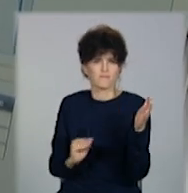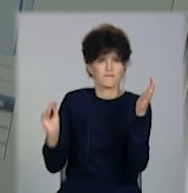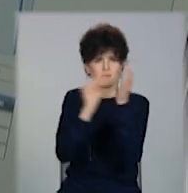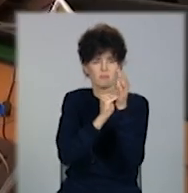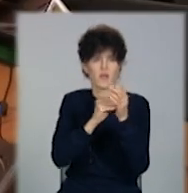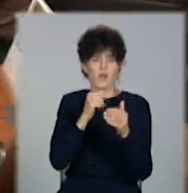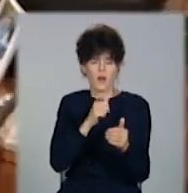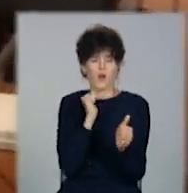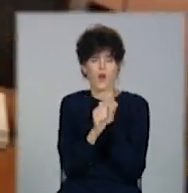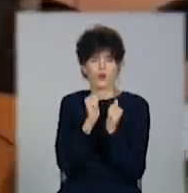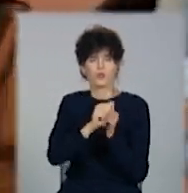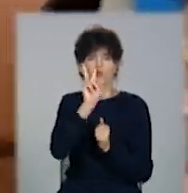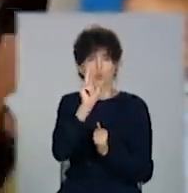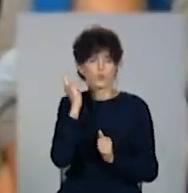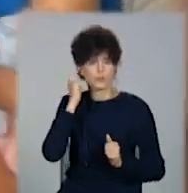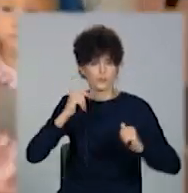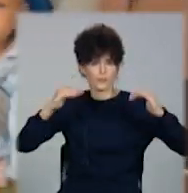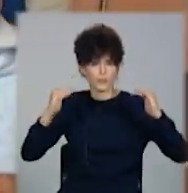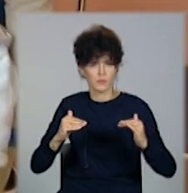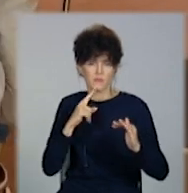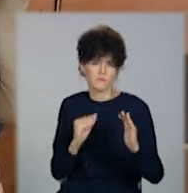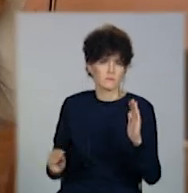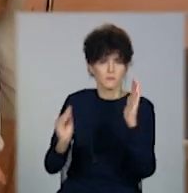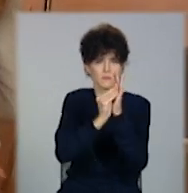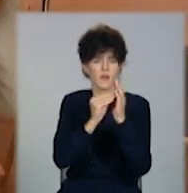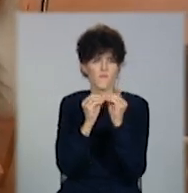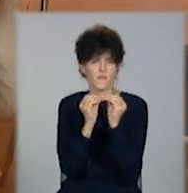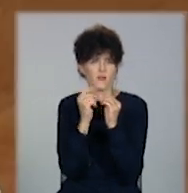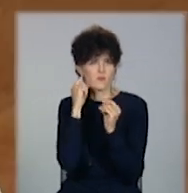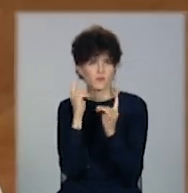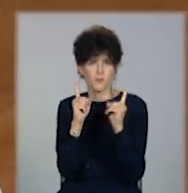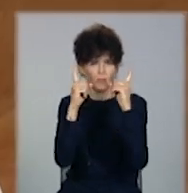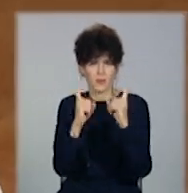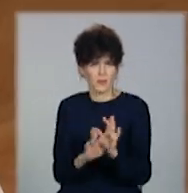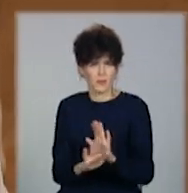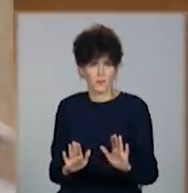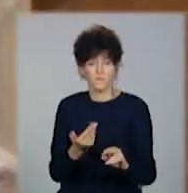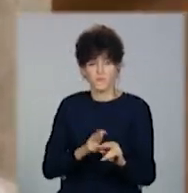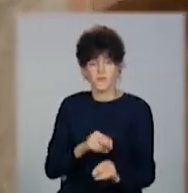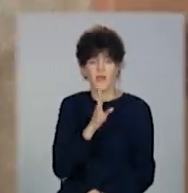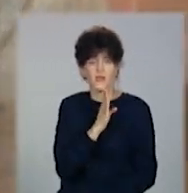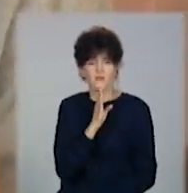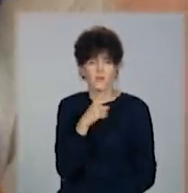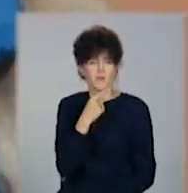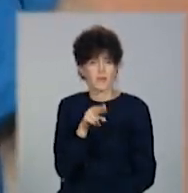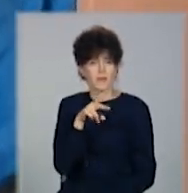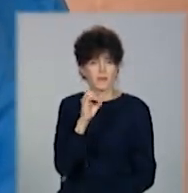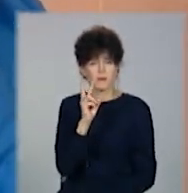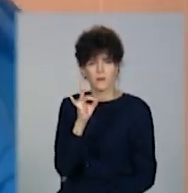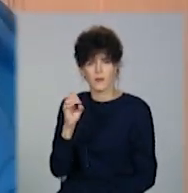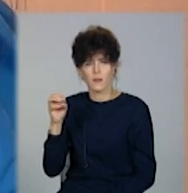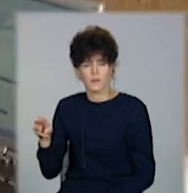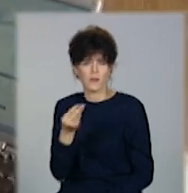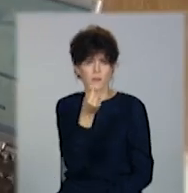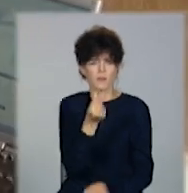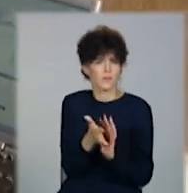кожного пацієнта. Улучшення будуть налицо, ви зараз самі це все побачите. Олена зараз у декретній відпустці. Грошей